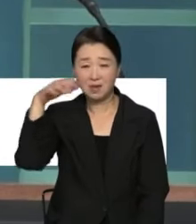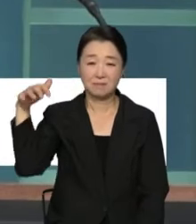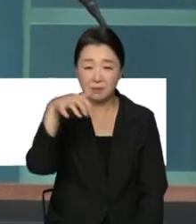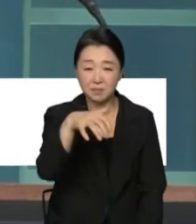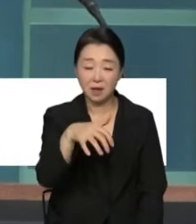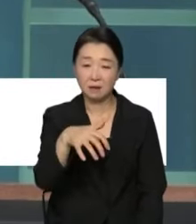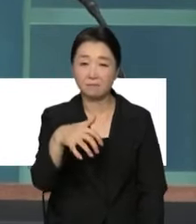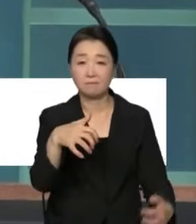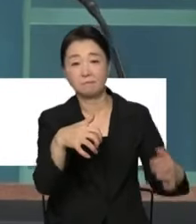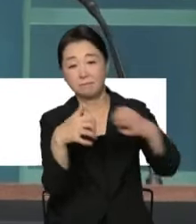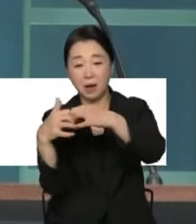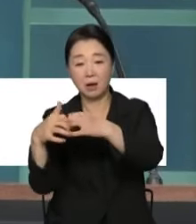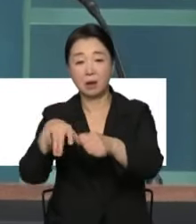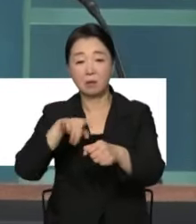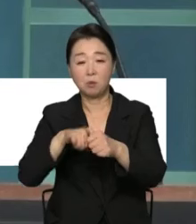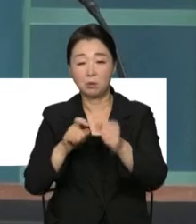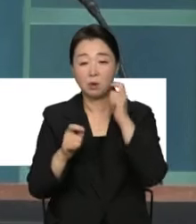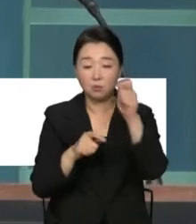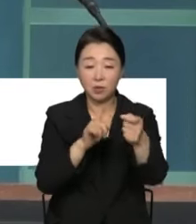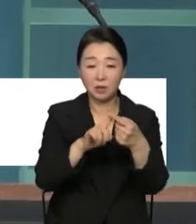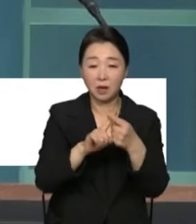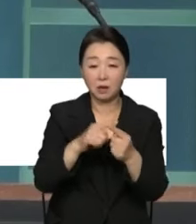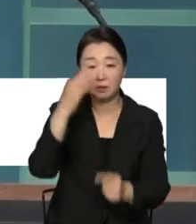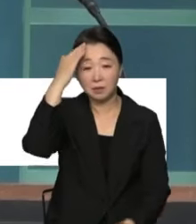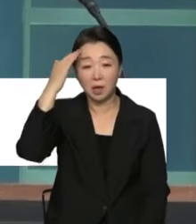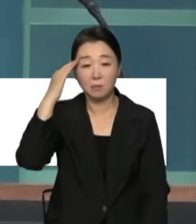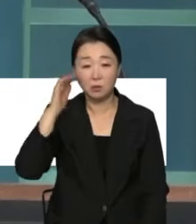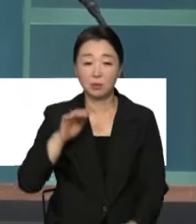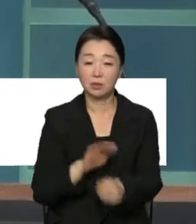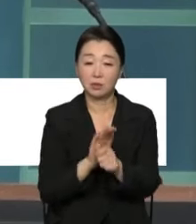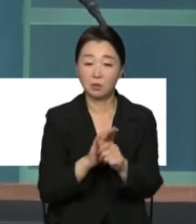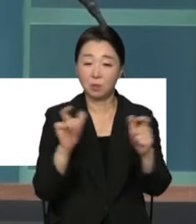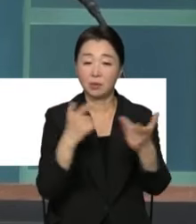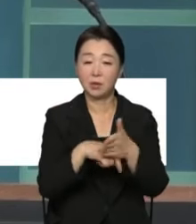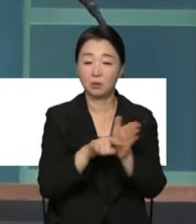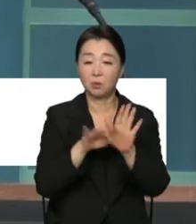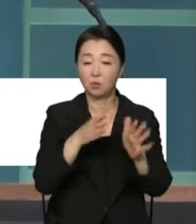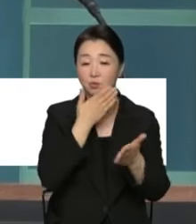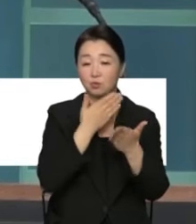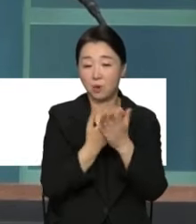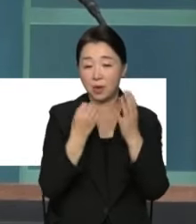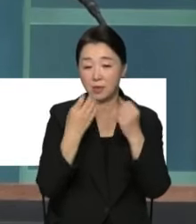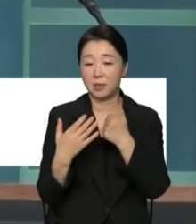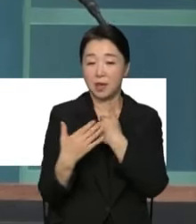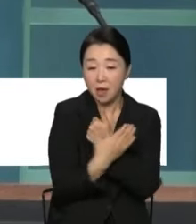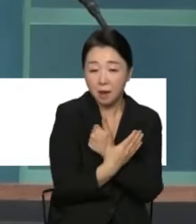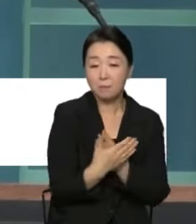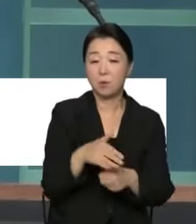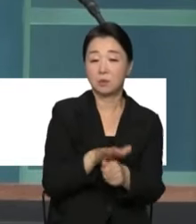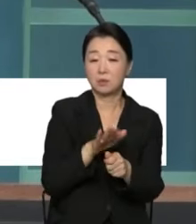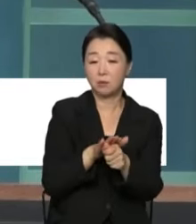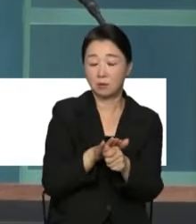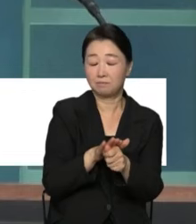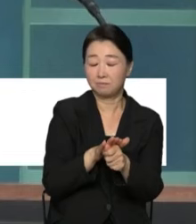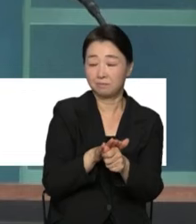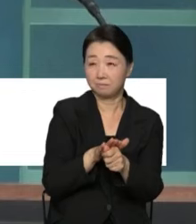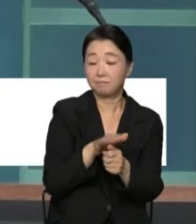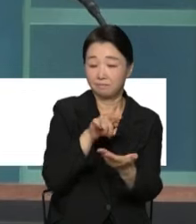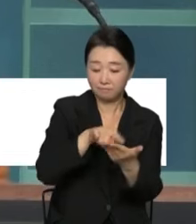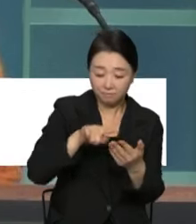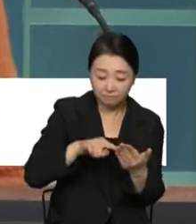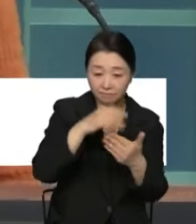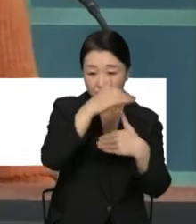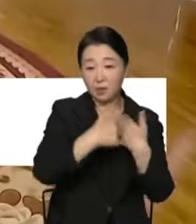assistance package for Ukraine today as part of our ongoing effort to surge U.S. support to Ukraine in its fight against